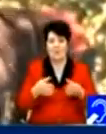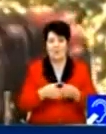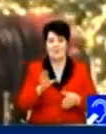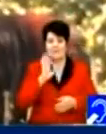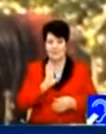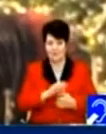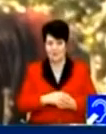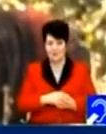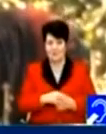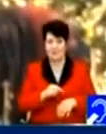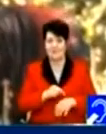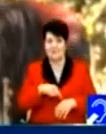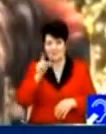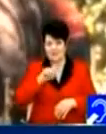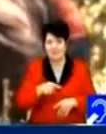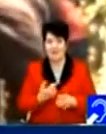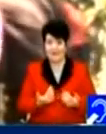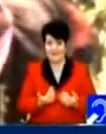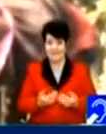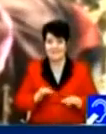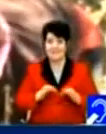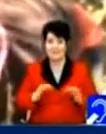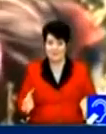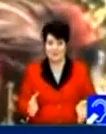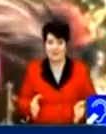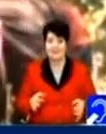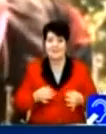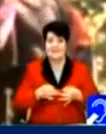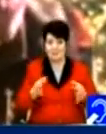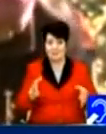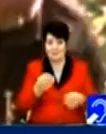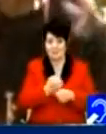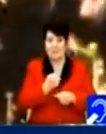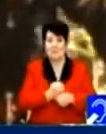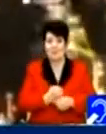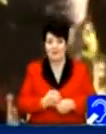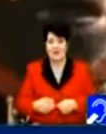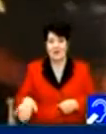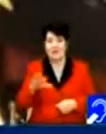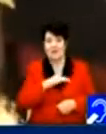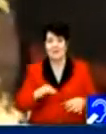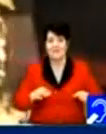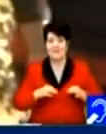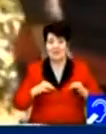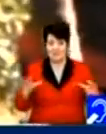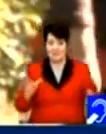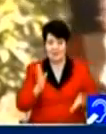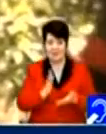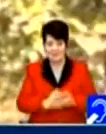care știm că astăzi e sărbătoare, dar sărbătorim prin muncă. Tot sărbătoarea noastră este